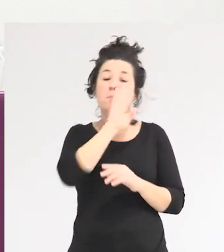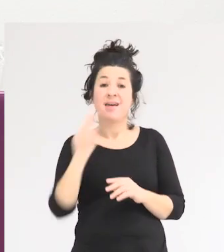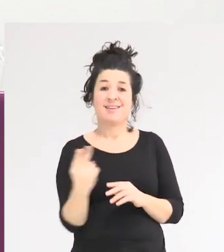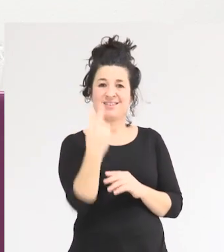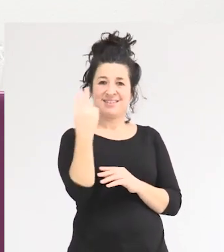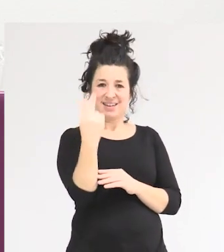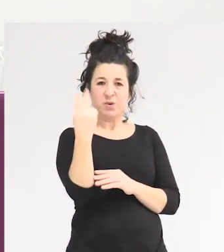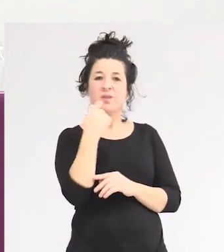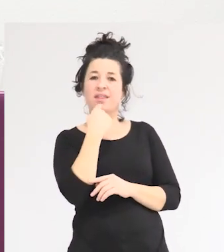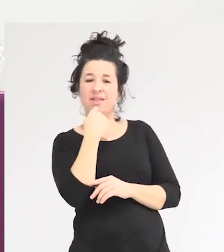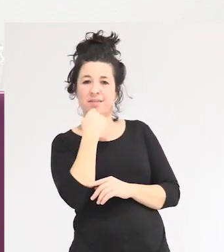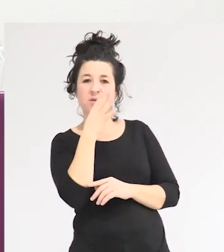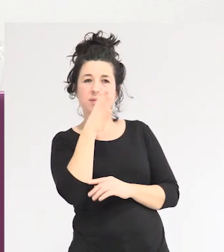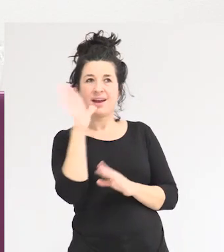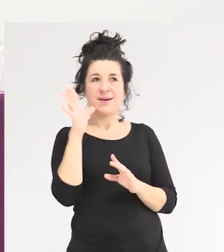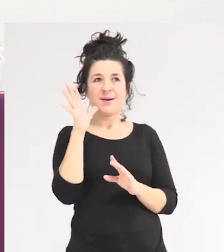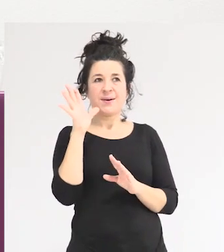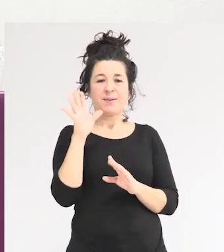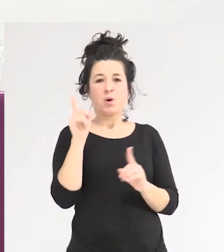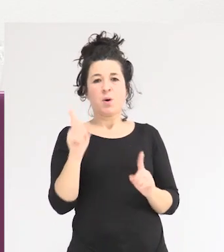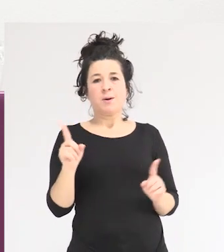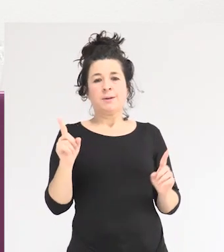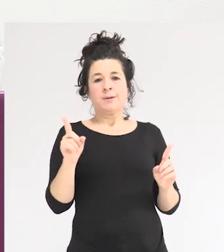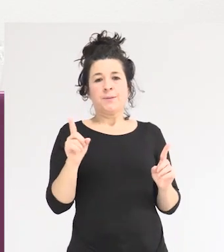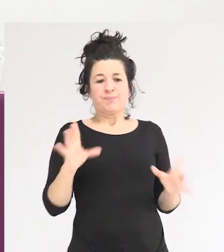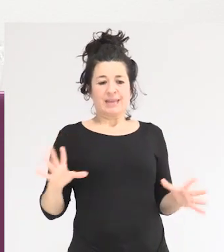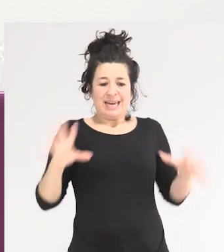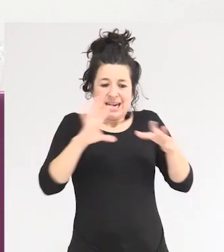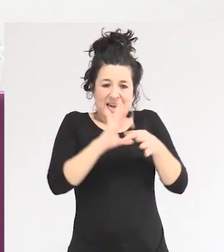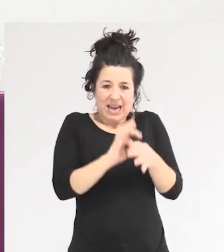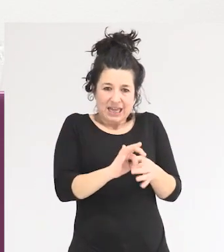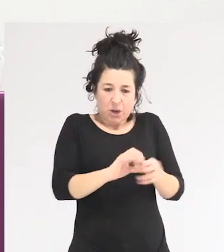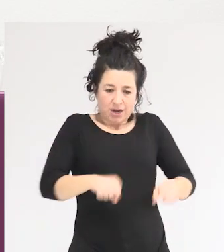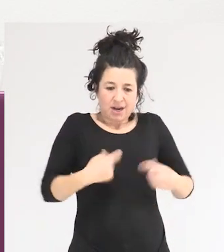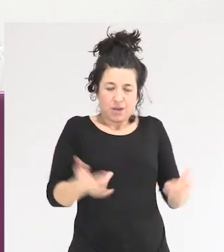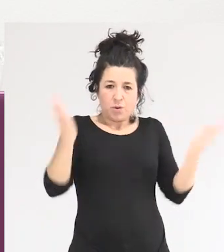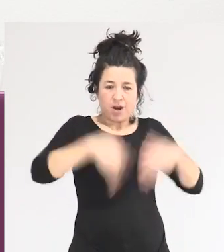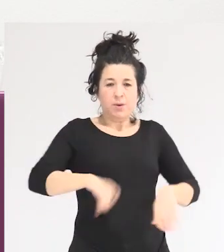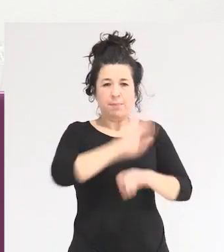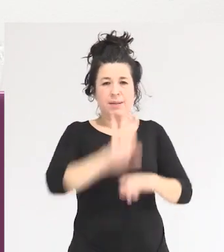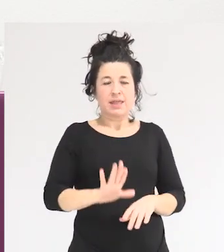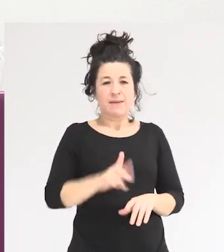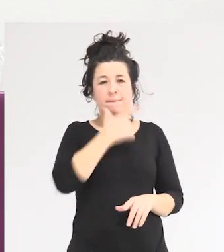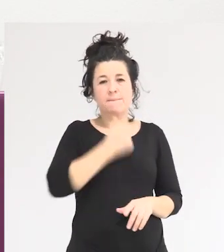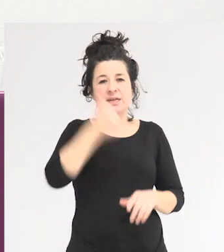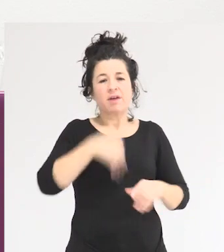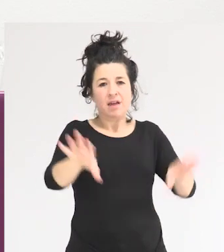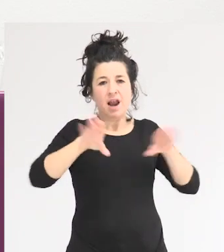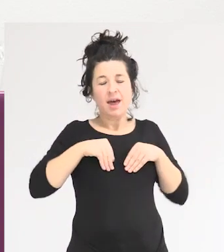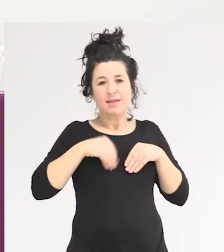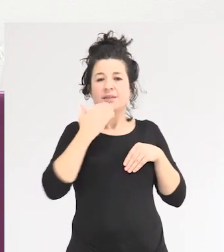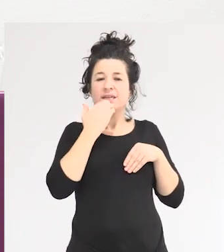dela esaten dugu. Horrela ez dago benetako binkulo biologikorik eta ematen du errazago dela onartzea, ez? Ama